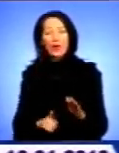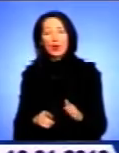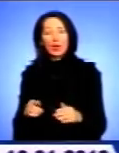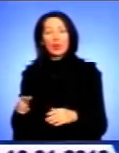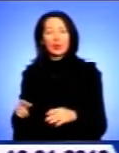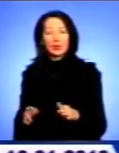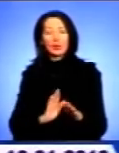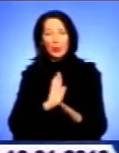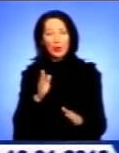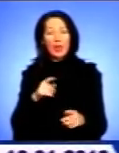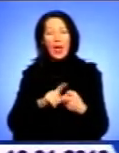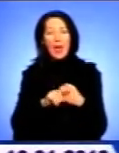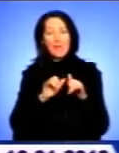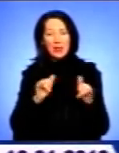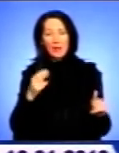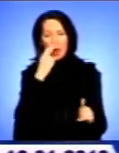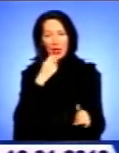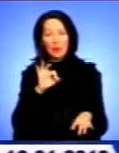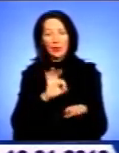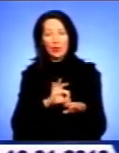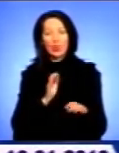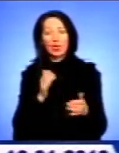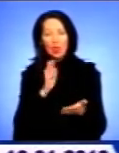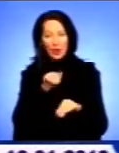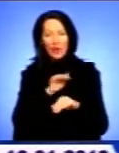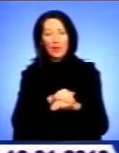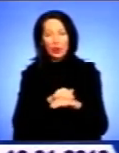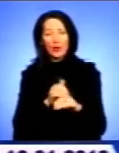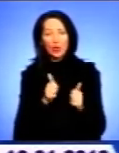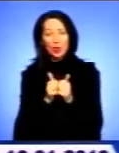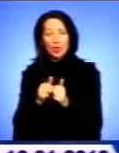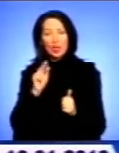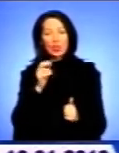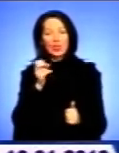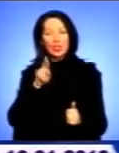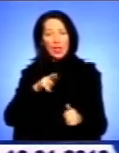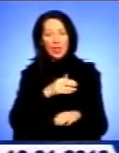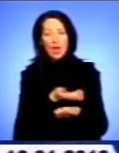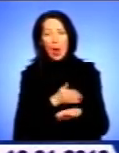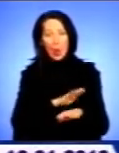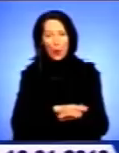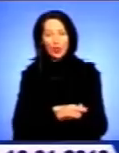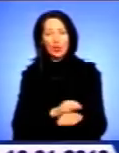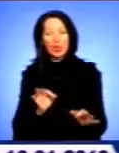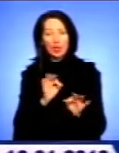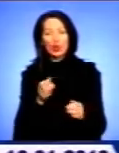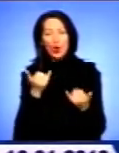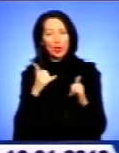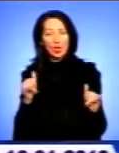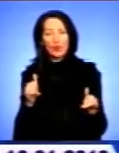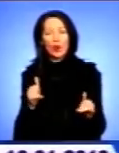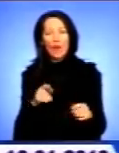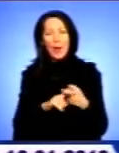грипу. Захворювання зафіксовані у сусідніх Чехії і Польщі. Нічого дивного у сезоні епідемії немає. Питання в тому,